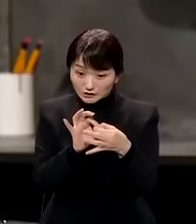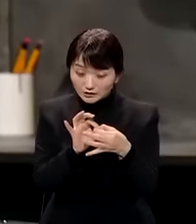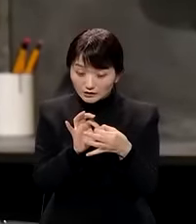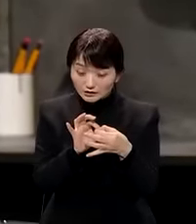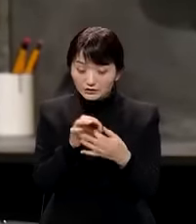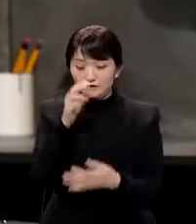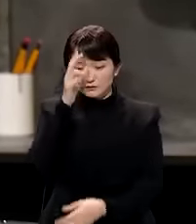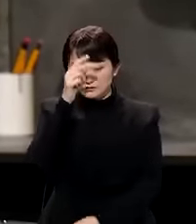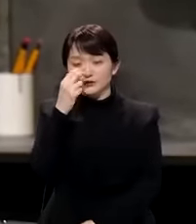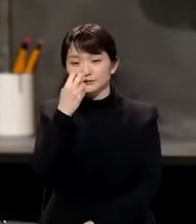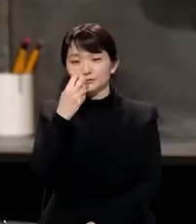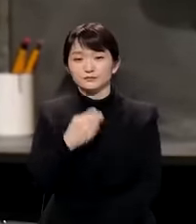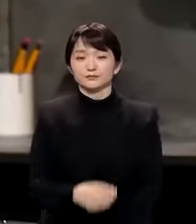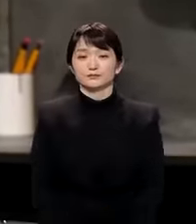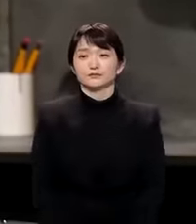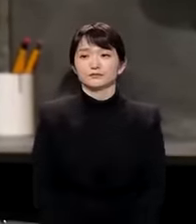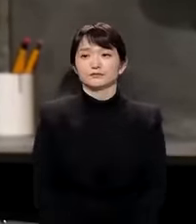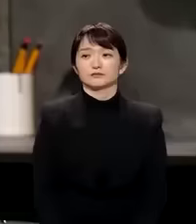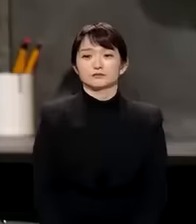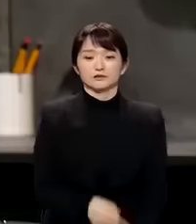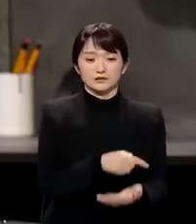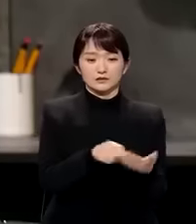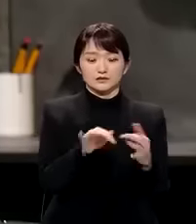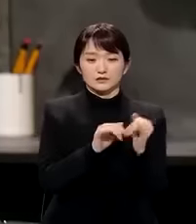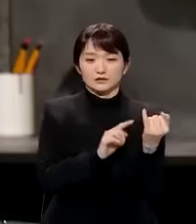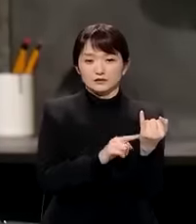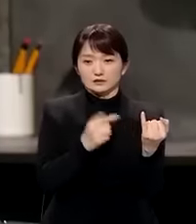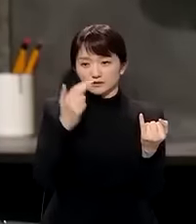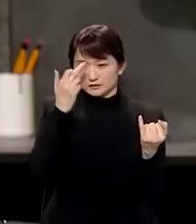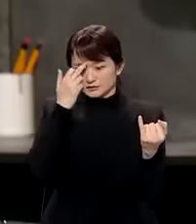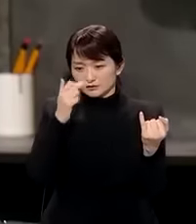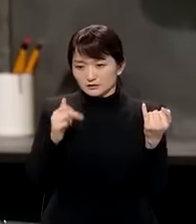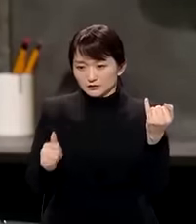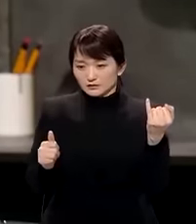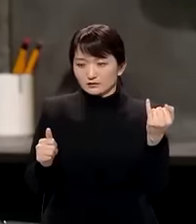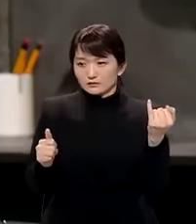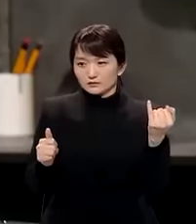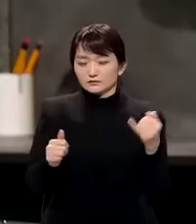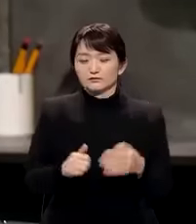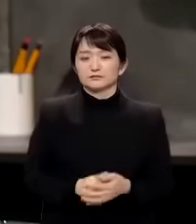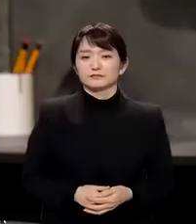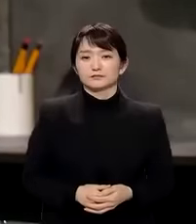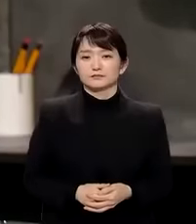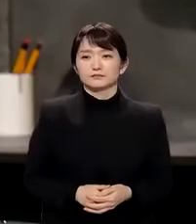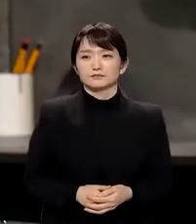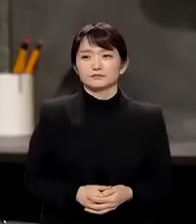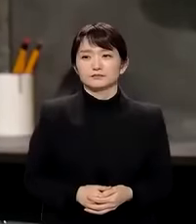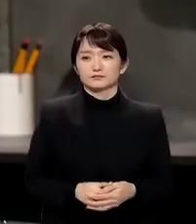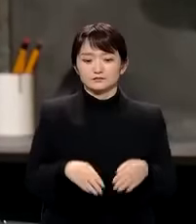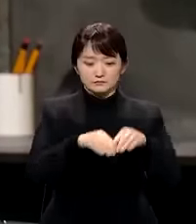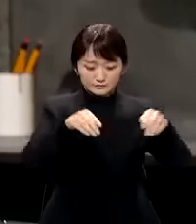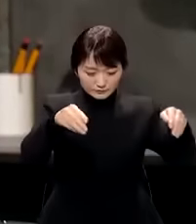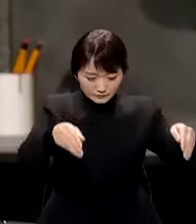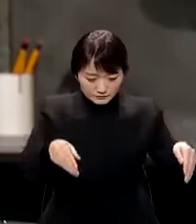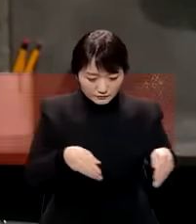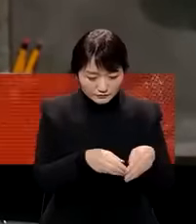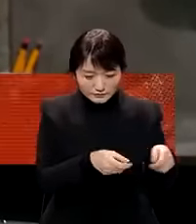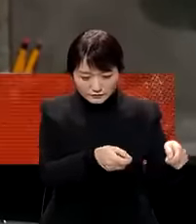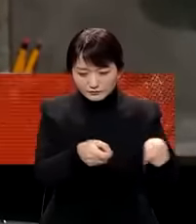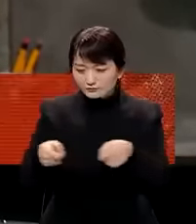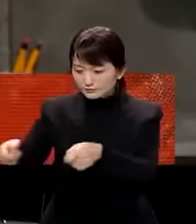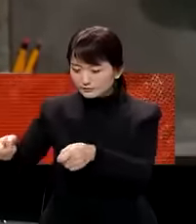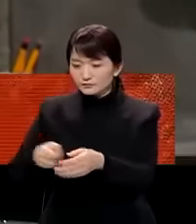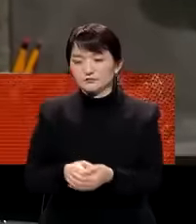조사를 했다라고 해요이 피해자고 제시하고 두 사람이 가판이는 그 장사를 했었는데 비슷한